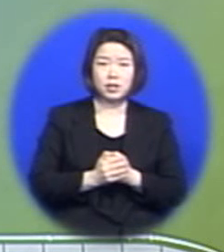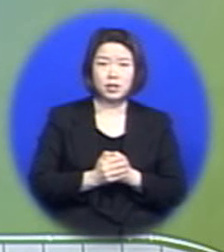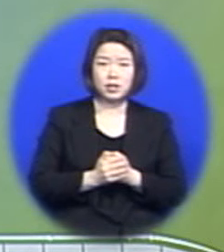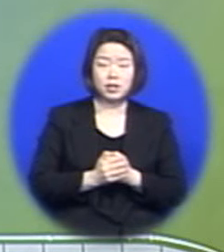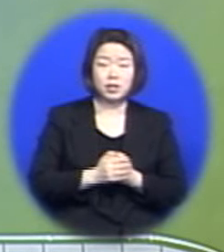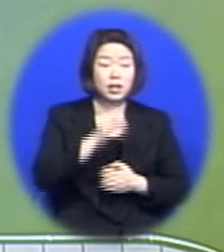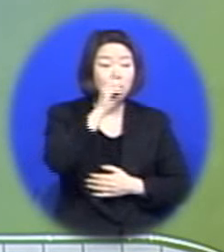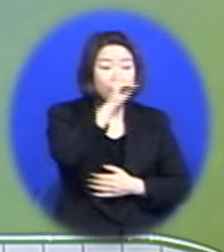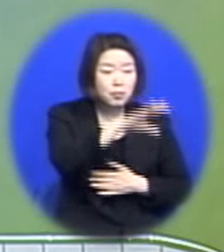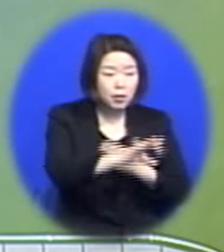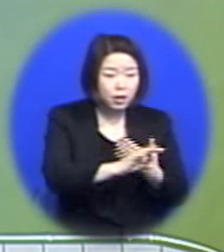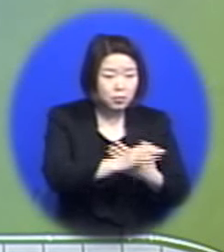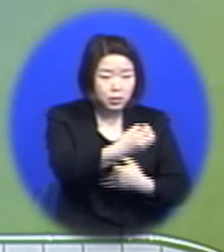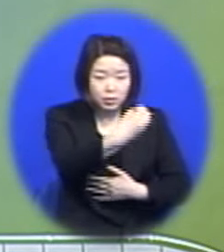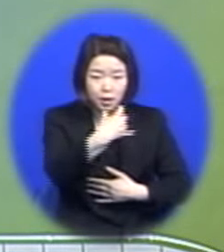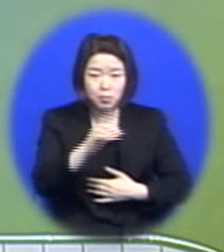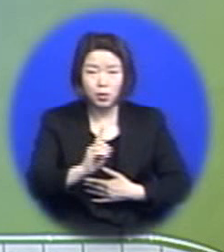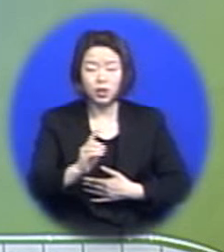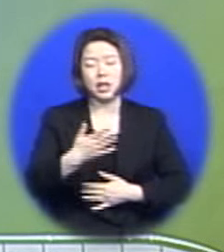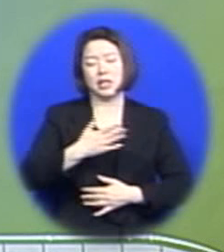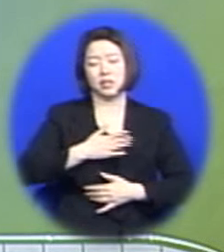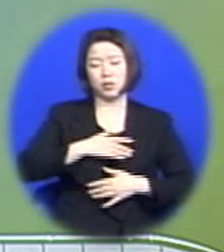저는 평신도인데요.